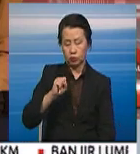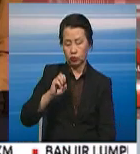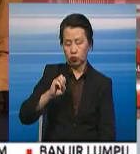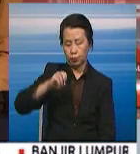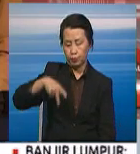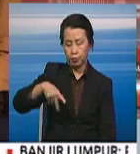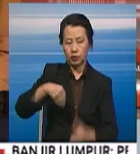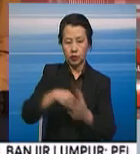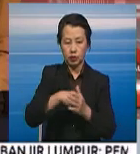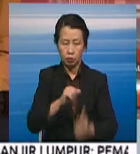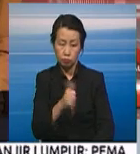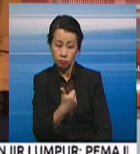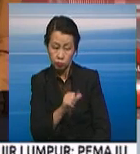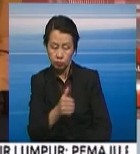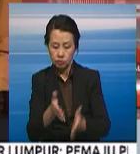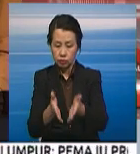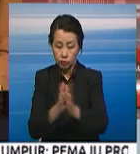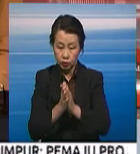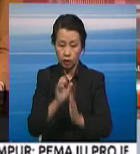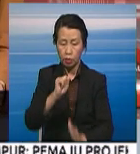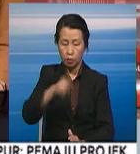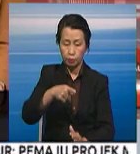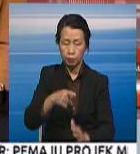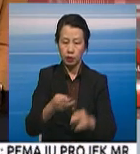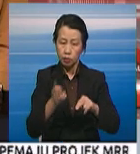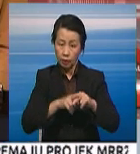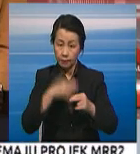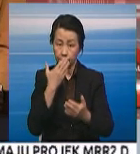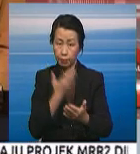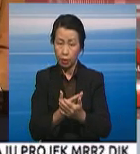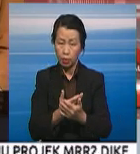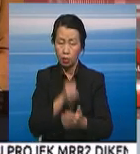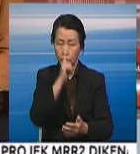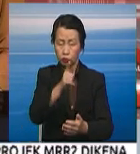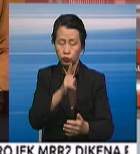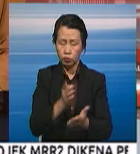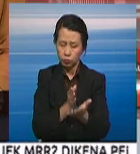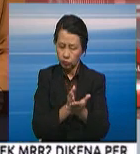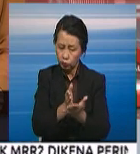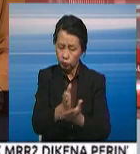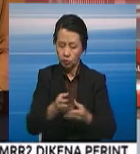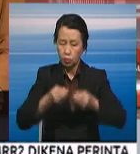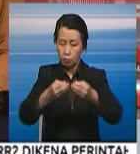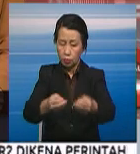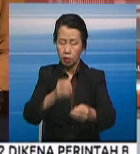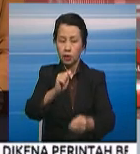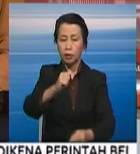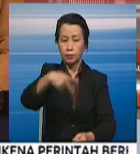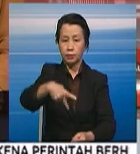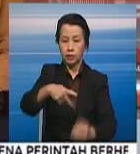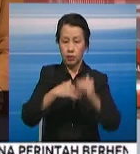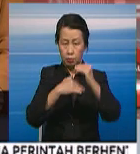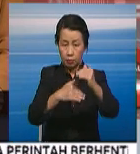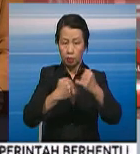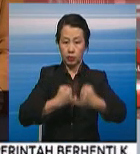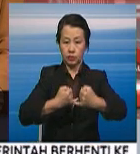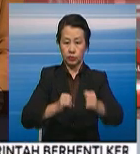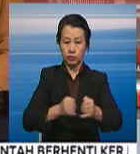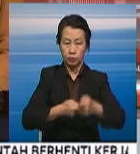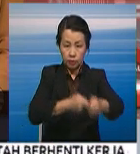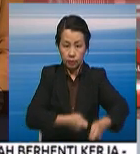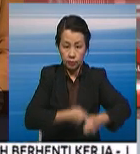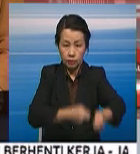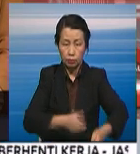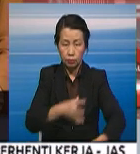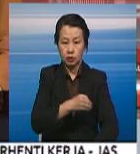SOP dalam penilaian permohonan AP turut ditambah baik bagi memastikan ketelusan pemberian AP pada peringkat Jabatan Pertanian